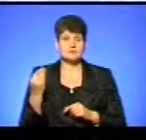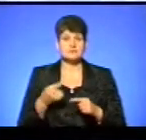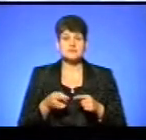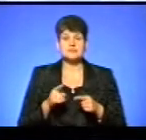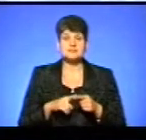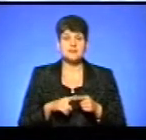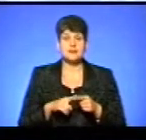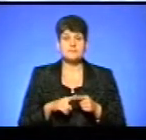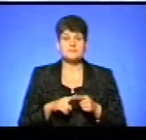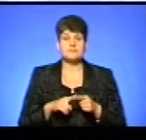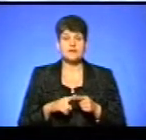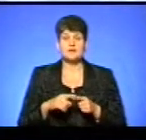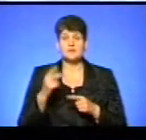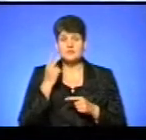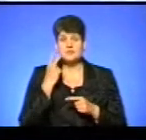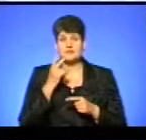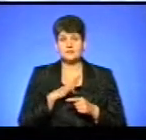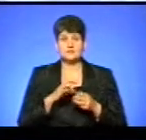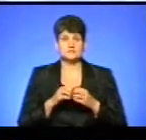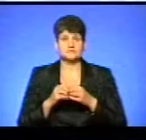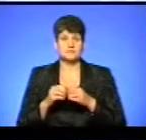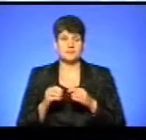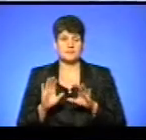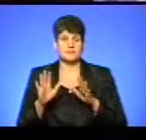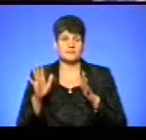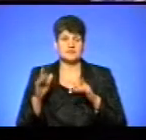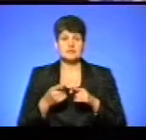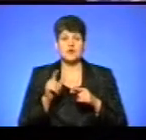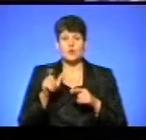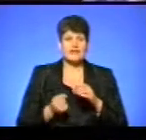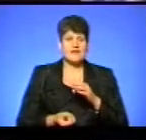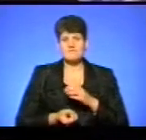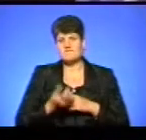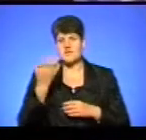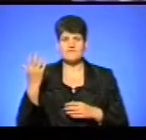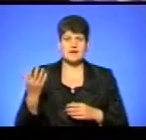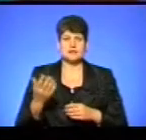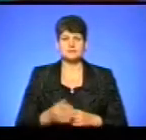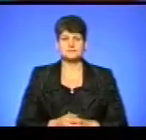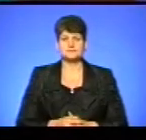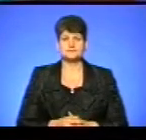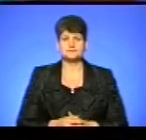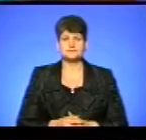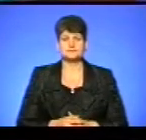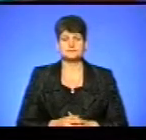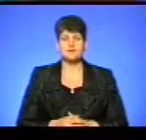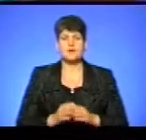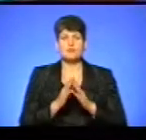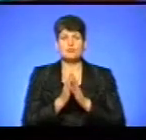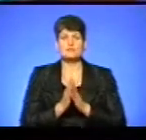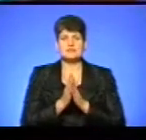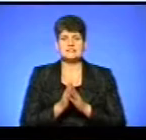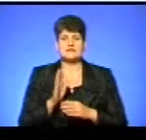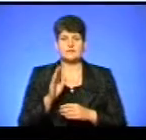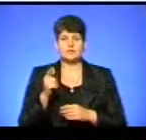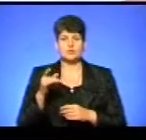якісь, ну, пригоди суцільні. Це людина-фейерверк. Помолитися за Віктора Гурняка прийшов